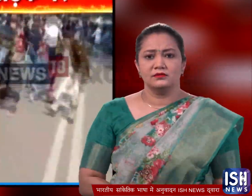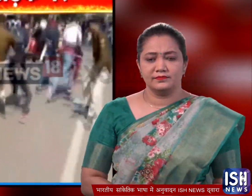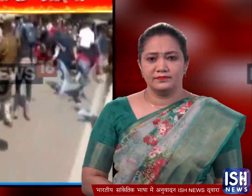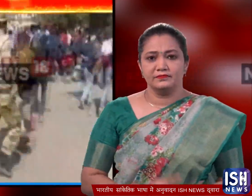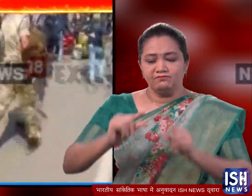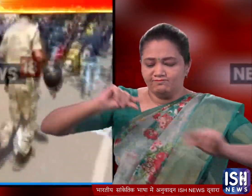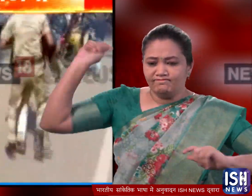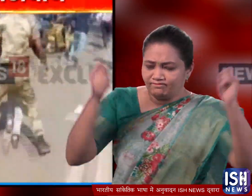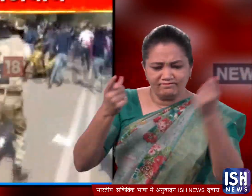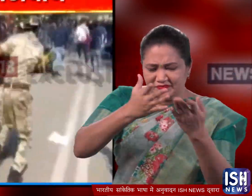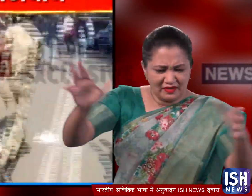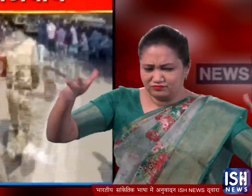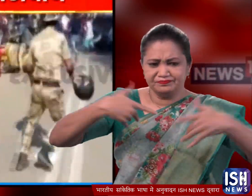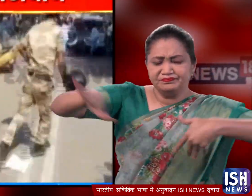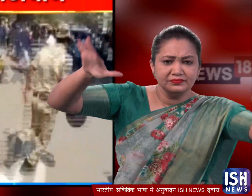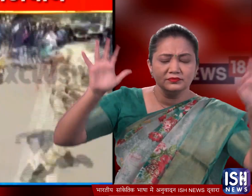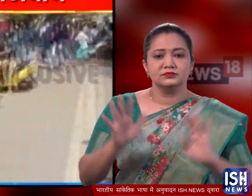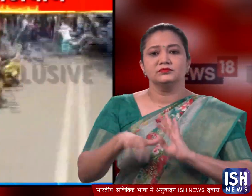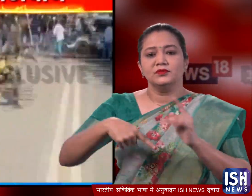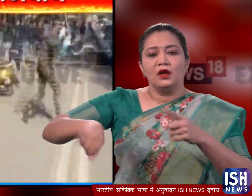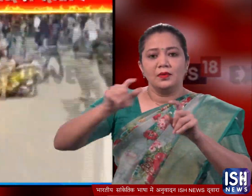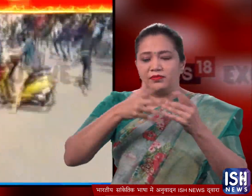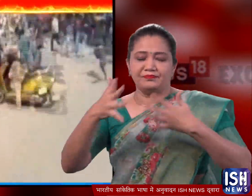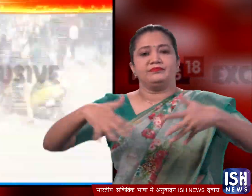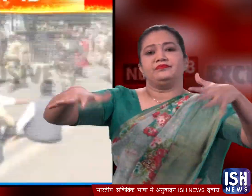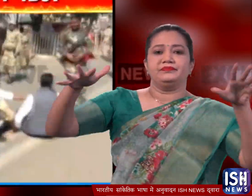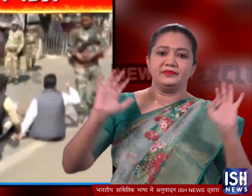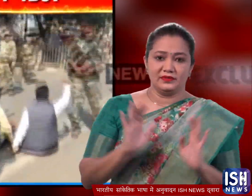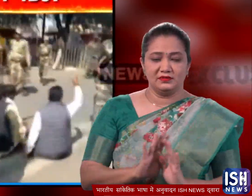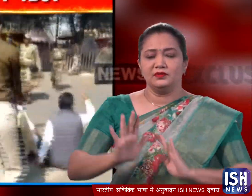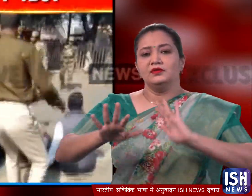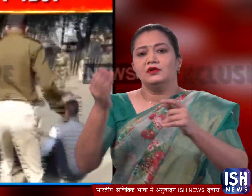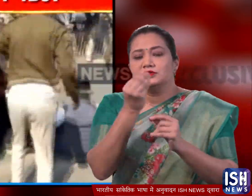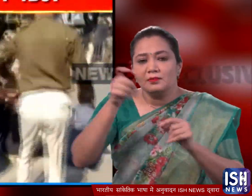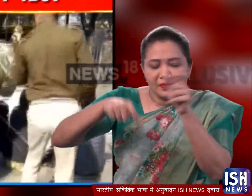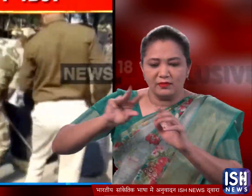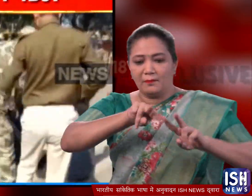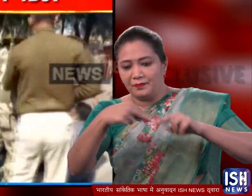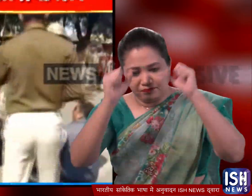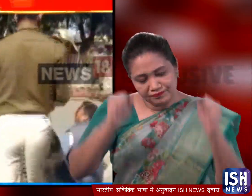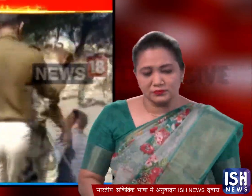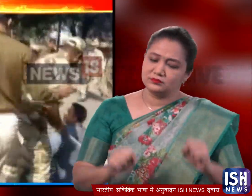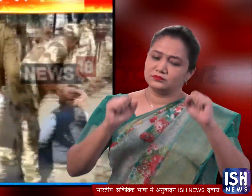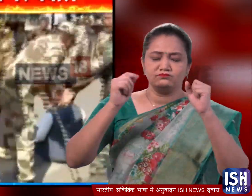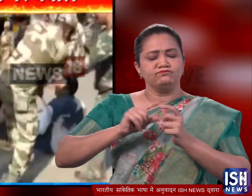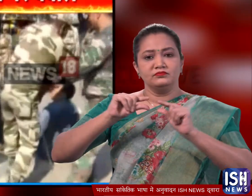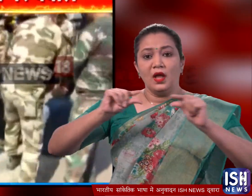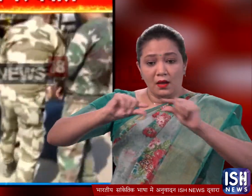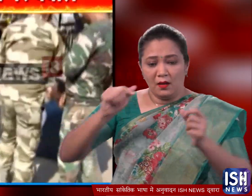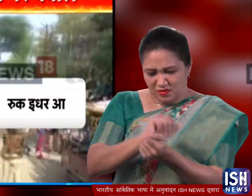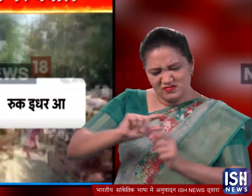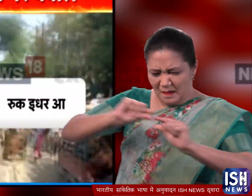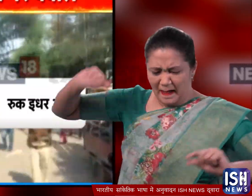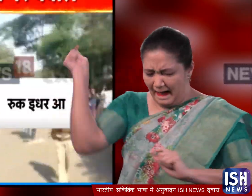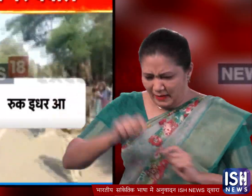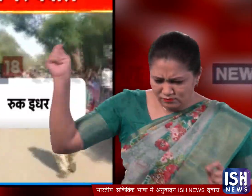पुलिस ने लाठियों के बल पर प्रदर्शनकारियों को खदेड़ा तो उनकी भीड़ तितर-बितर हो गई। हंगामे के बीच कुछ उम्मीदवार सड़क पर बैठ गए, जिन पर पुलिस ने लाठियां